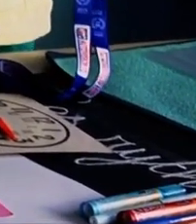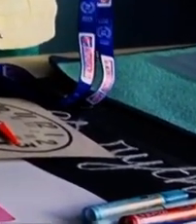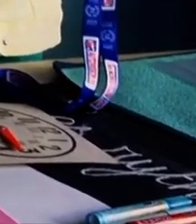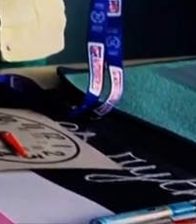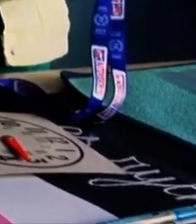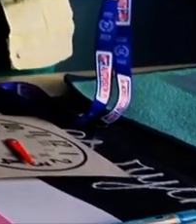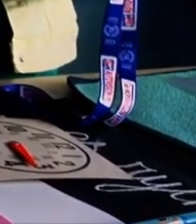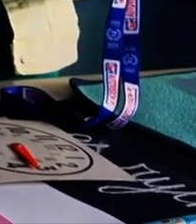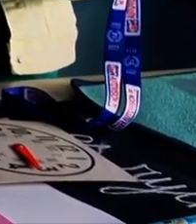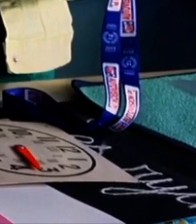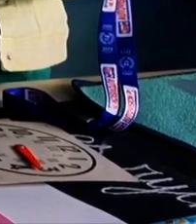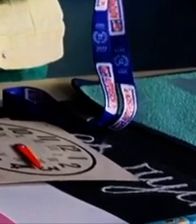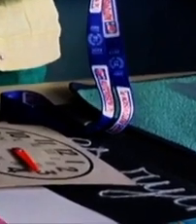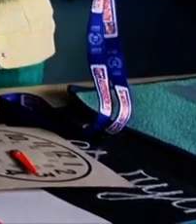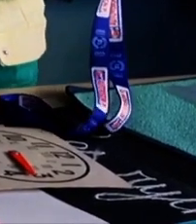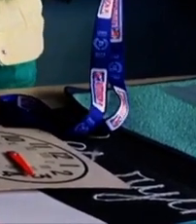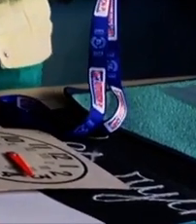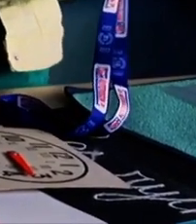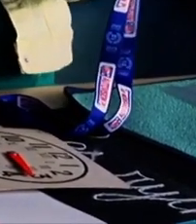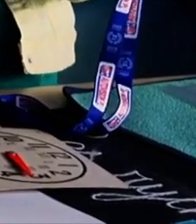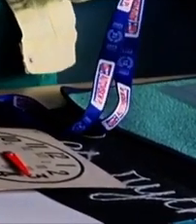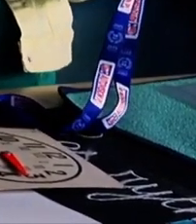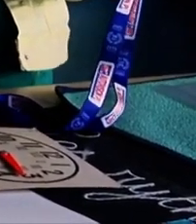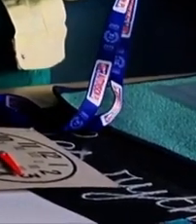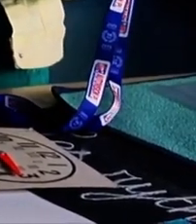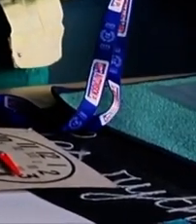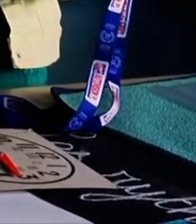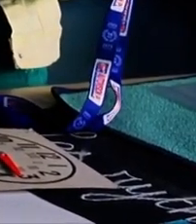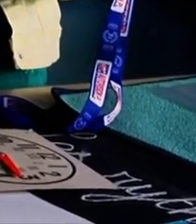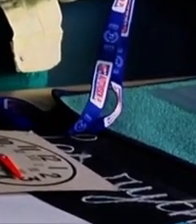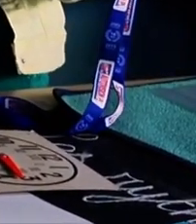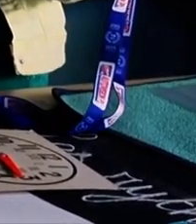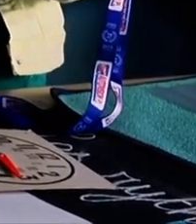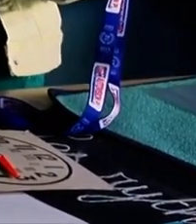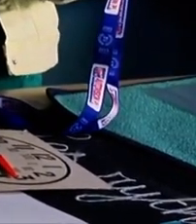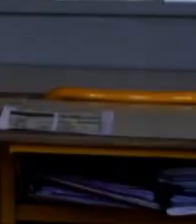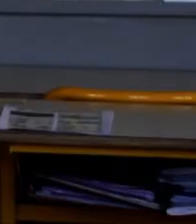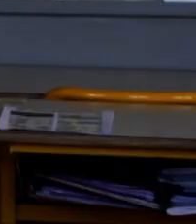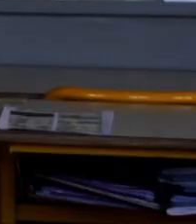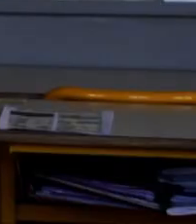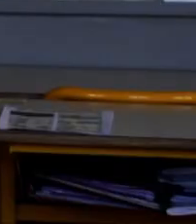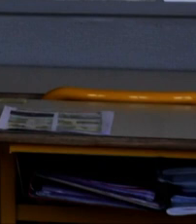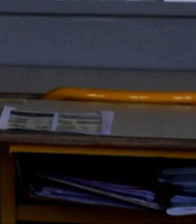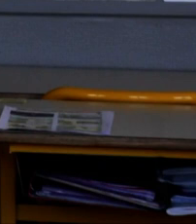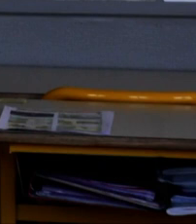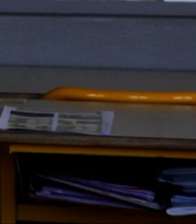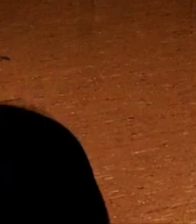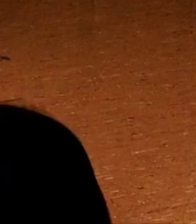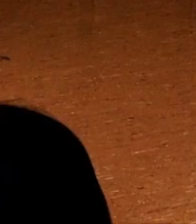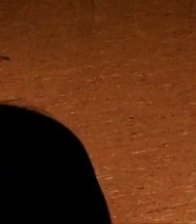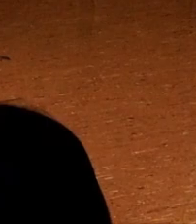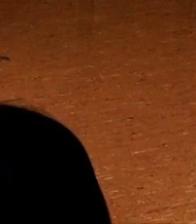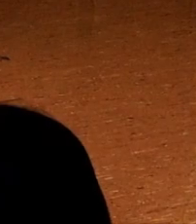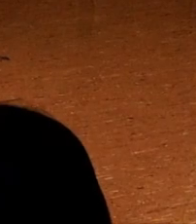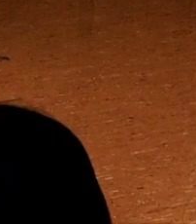wagon, quand on rêve. Après, on se réveille 10 minutes et un autre petit train recommence. À chaque fois qu'on finit une séance, Mémé